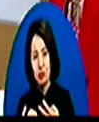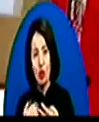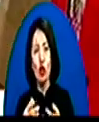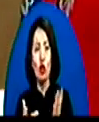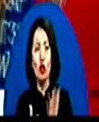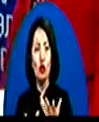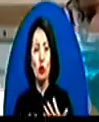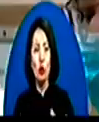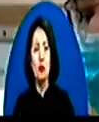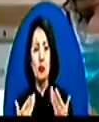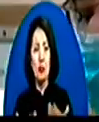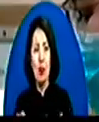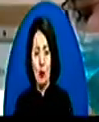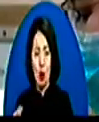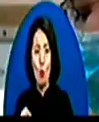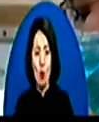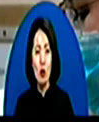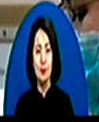юм а.